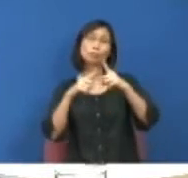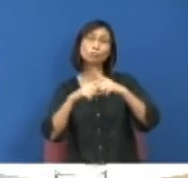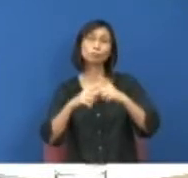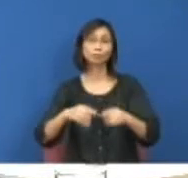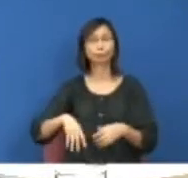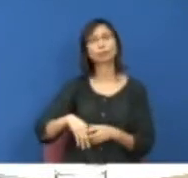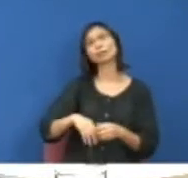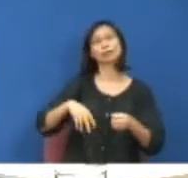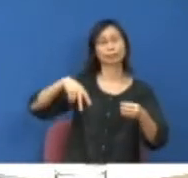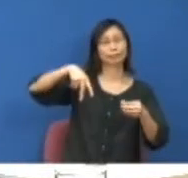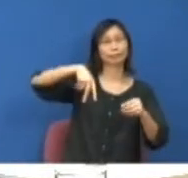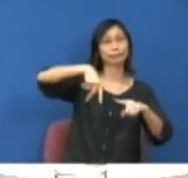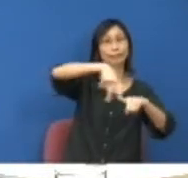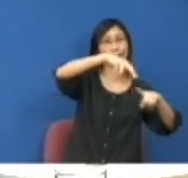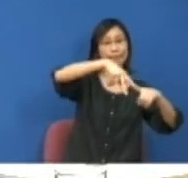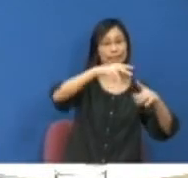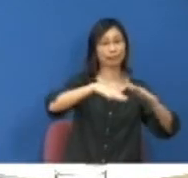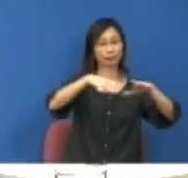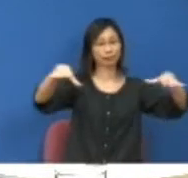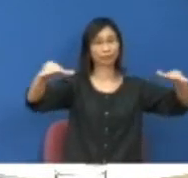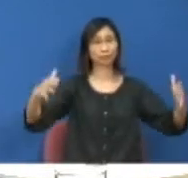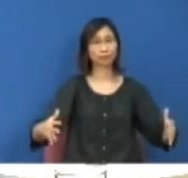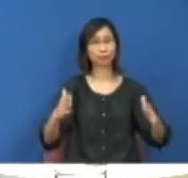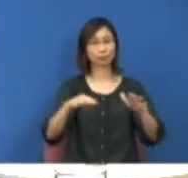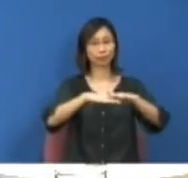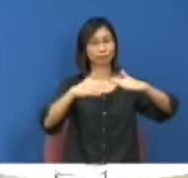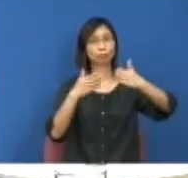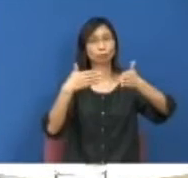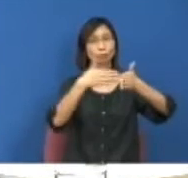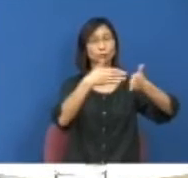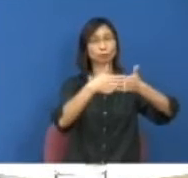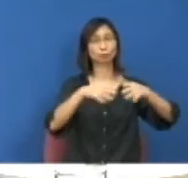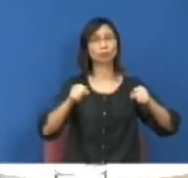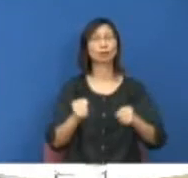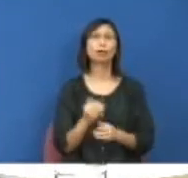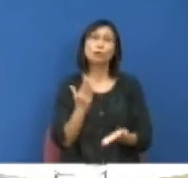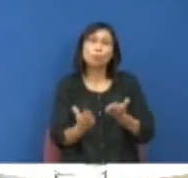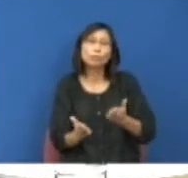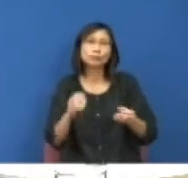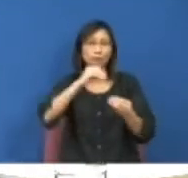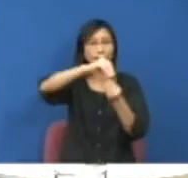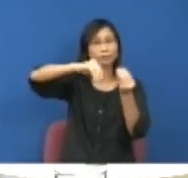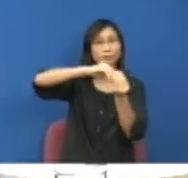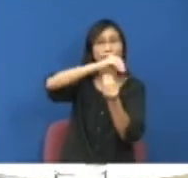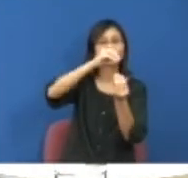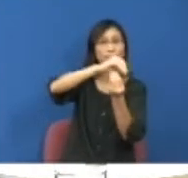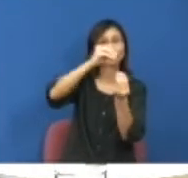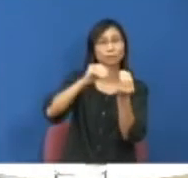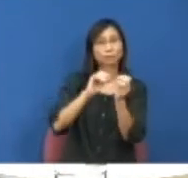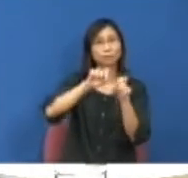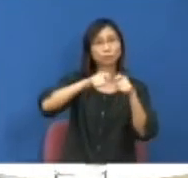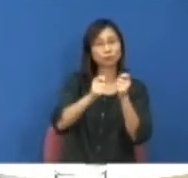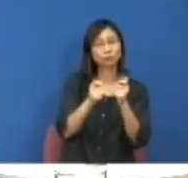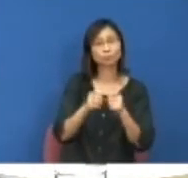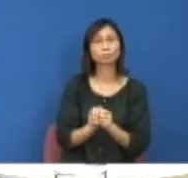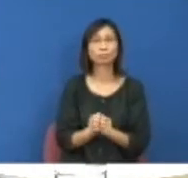嚟做武器啊。或者將嗰啲鐵欄扎埋一嚿，變咗一架臨時嘅戰車推嚟撞啊！或